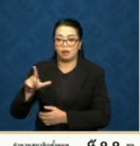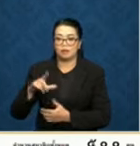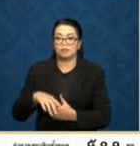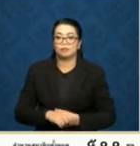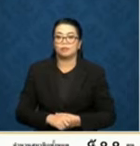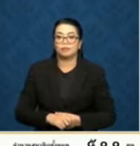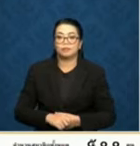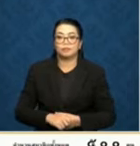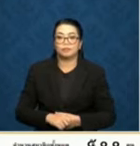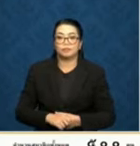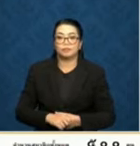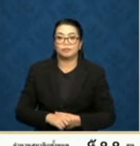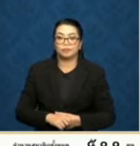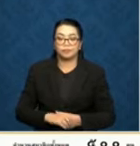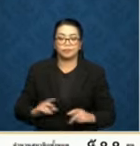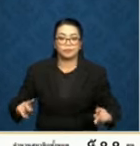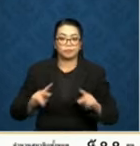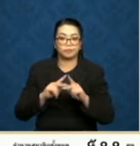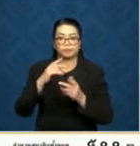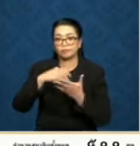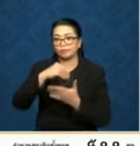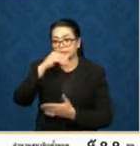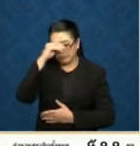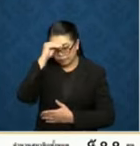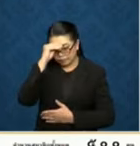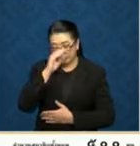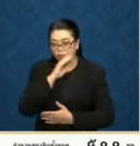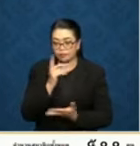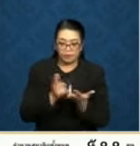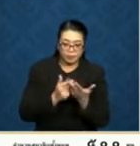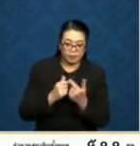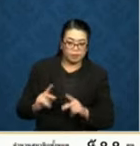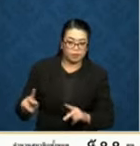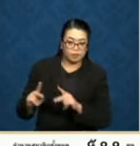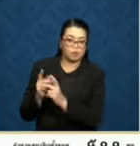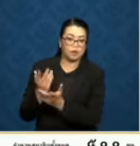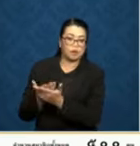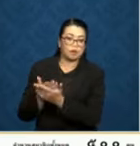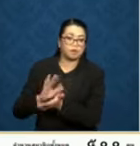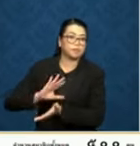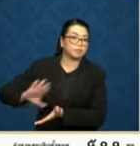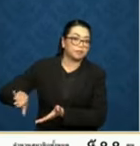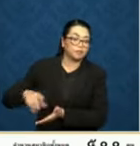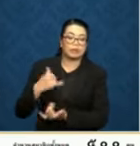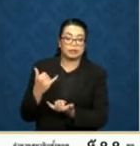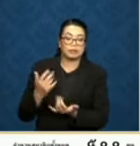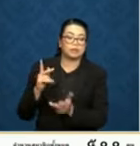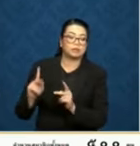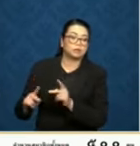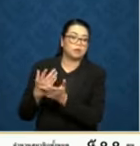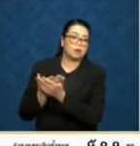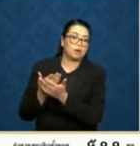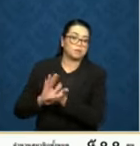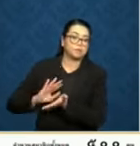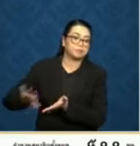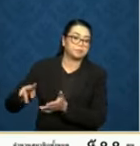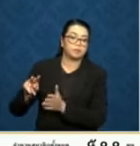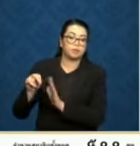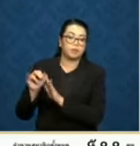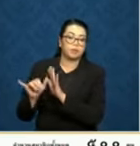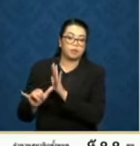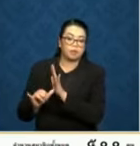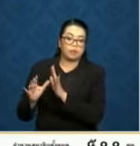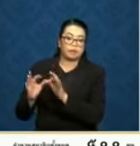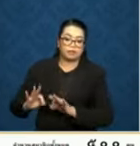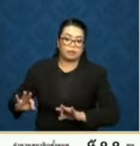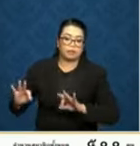โดยกระสวศึษาทิการนั้น ถาหากวไม่นบกสวงกครั้งนะครัซึปีนี้ตองยอมรวากระสวงกครั้งนั้นมีนโยบายของรฐบ